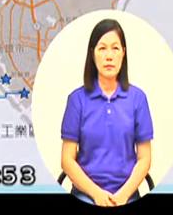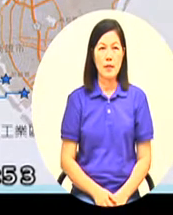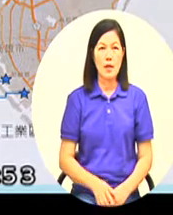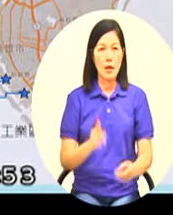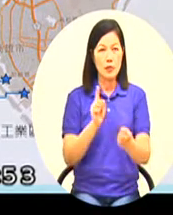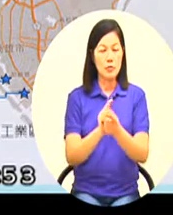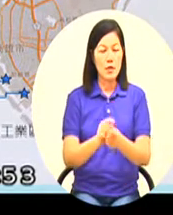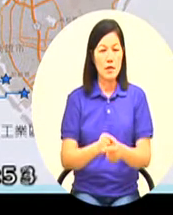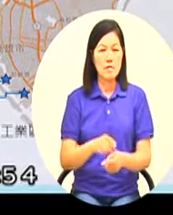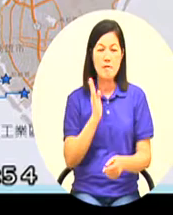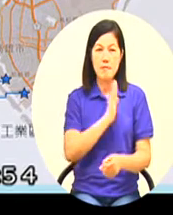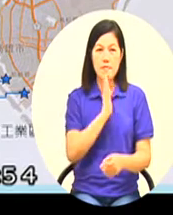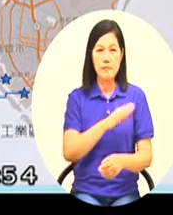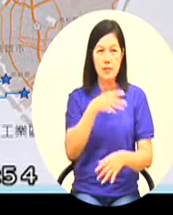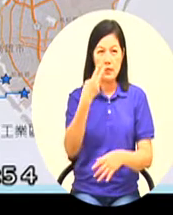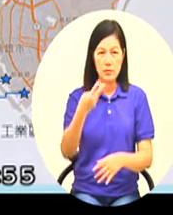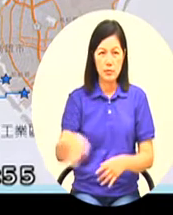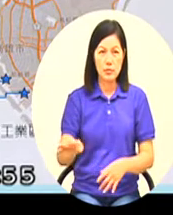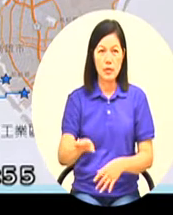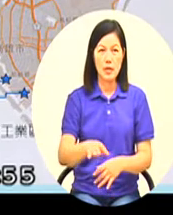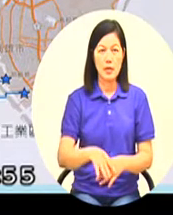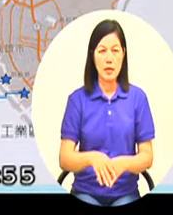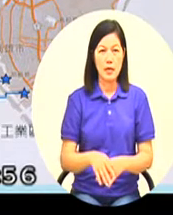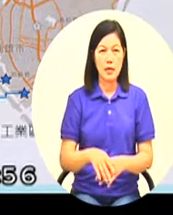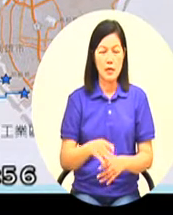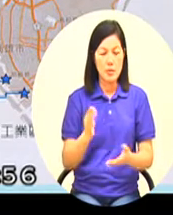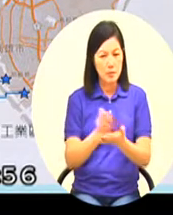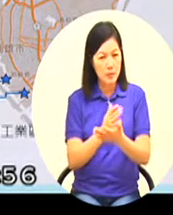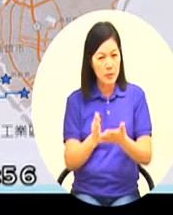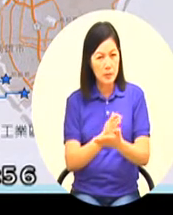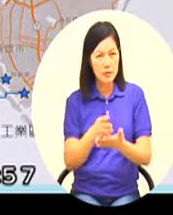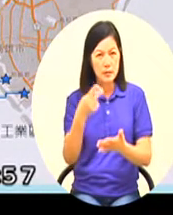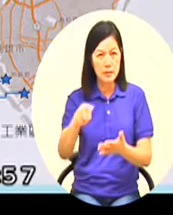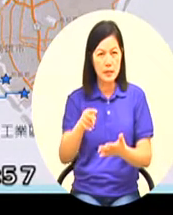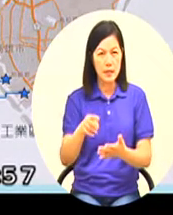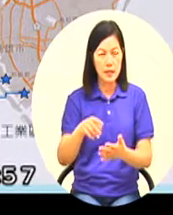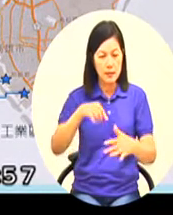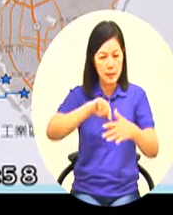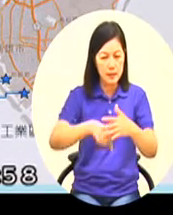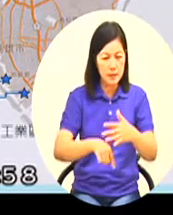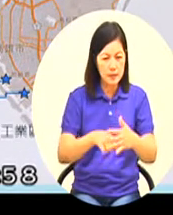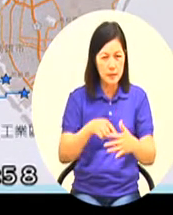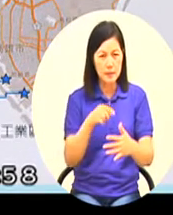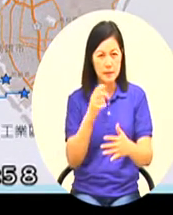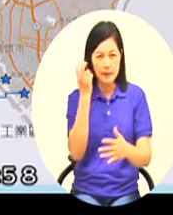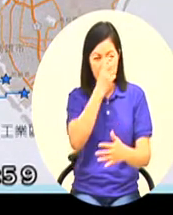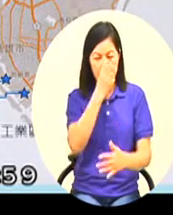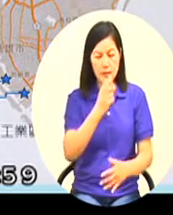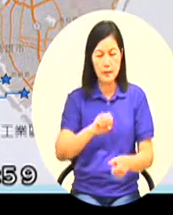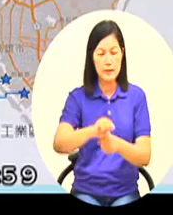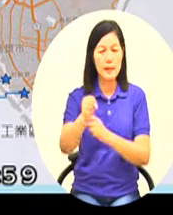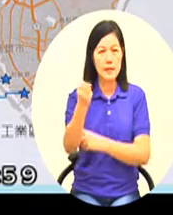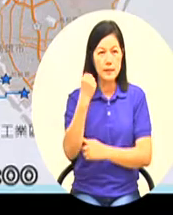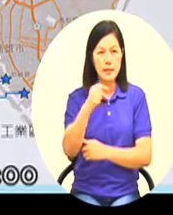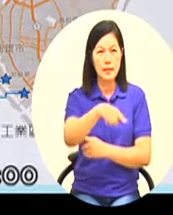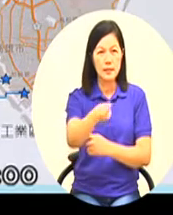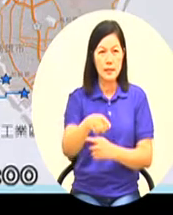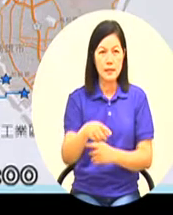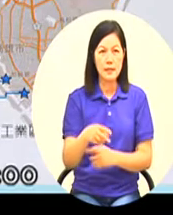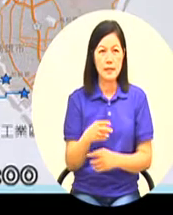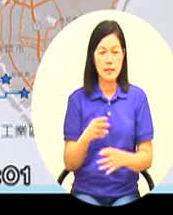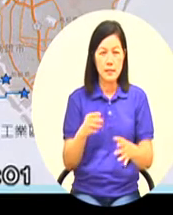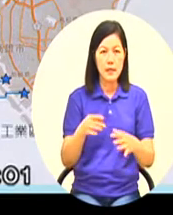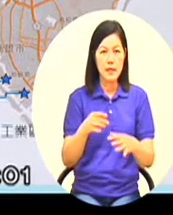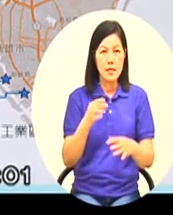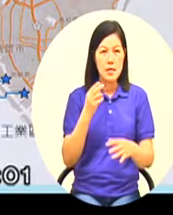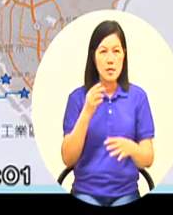废水设施进行功能查评鉴以及深度的查核，那加强这些电镀业跟金属表面处理